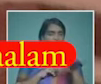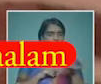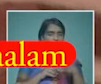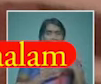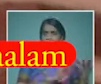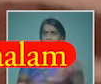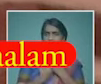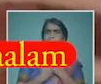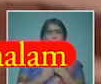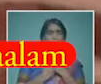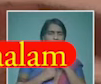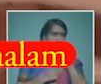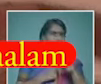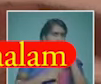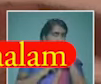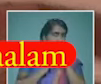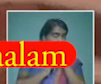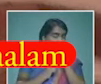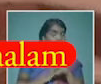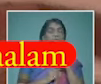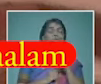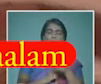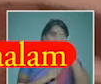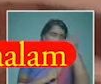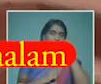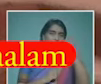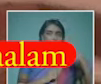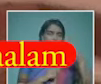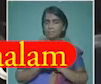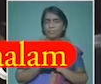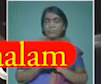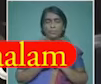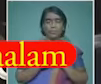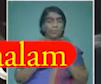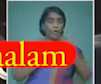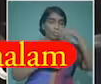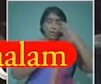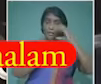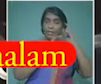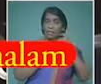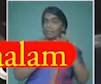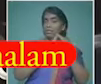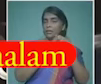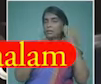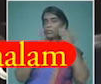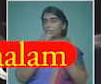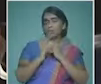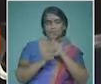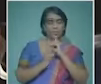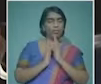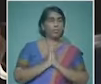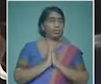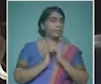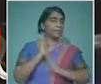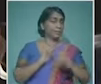விரும்பவில்லை. அதுவும் எங்களுடைய கௌரவ அமைச்சர் அதை தெளிவாக புரிந்திருப்பார் என்று நினைக்கின்றேன். பௌத்த சாசன அமைச்சு மற்றும் தொல்பொருள் திணைக்களம் என்பன